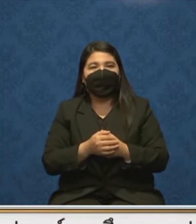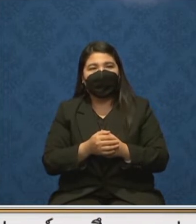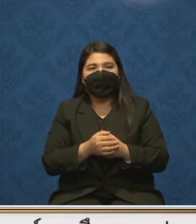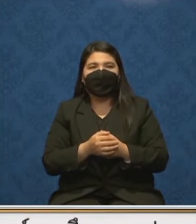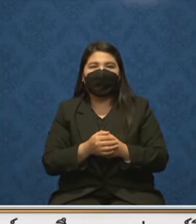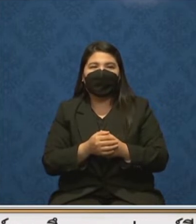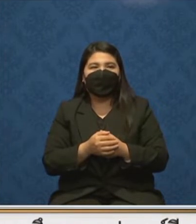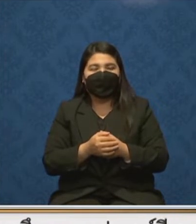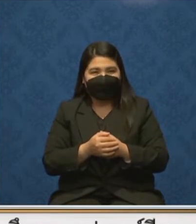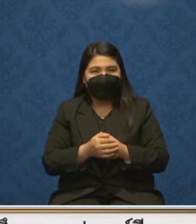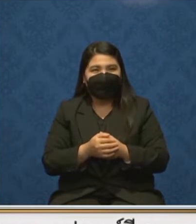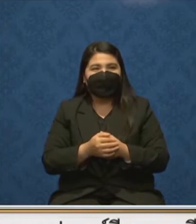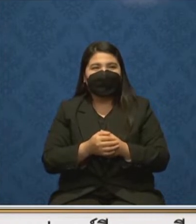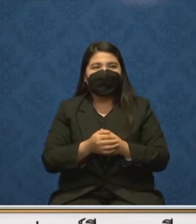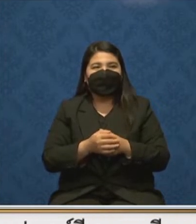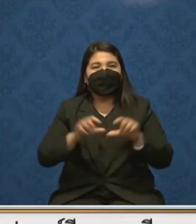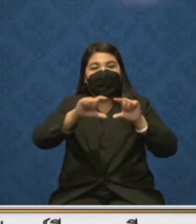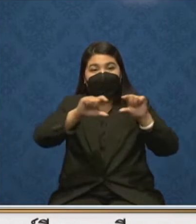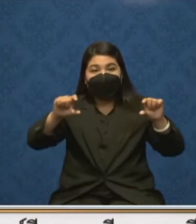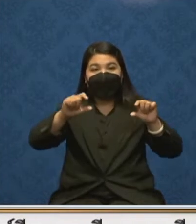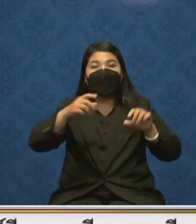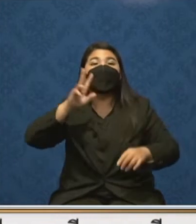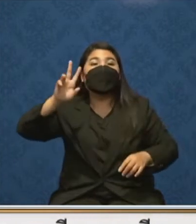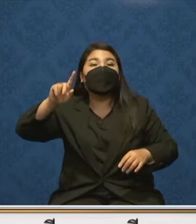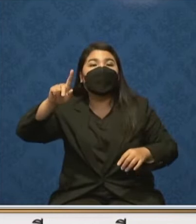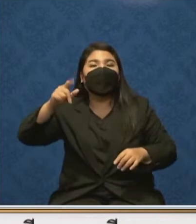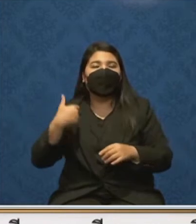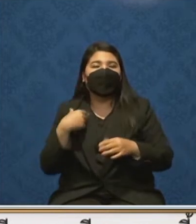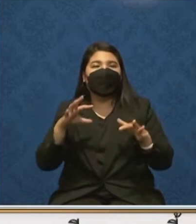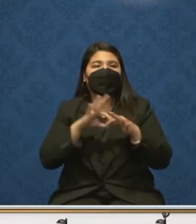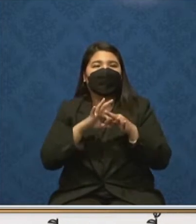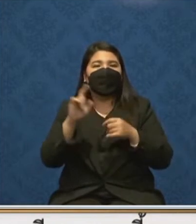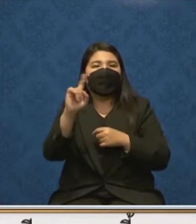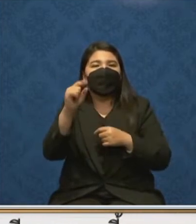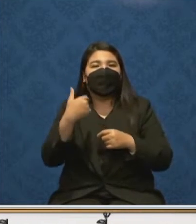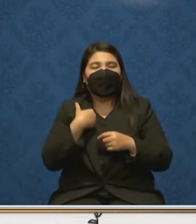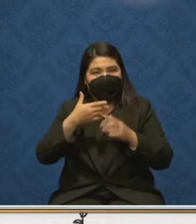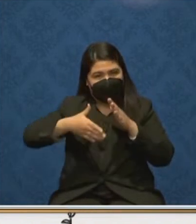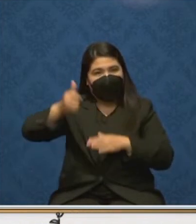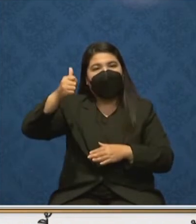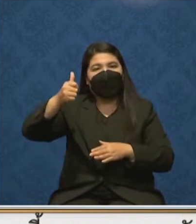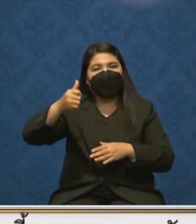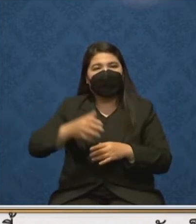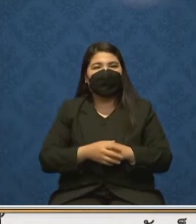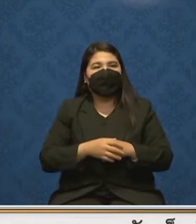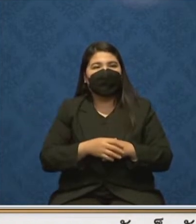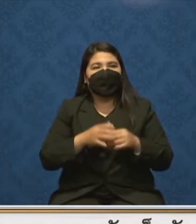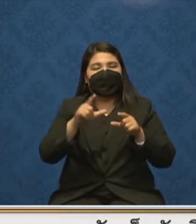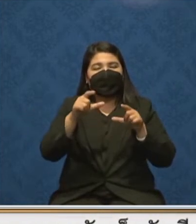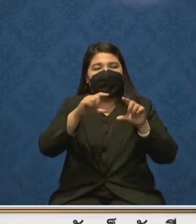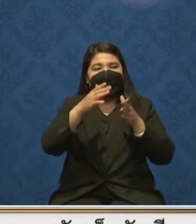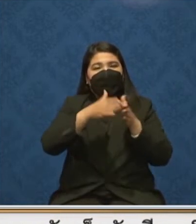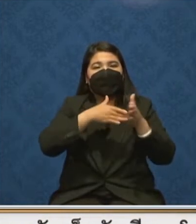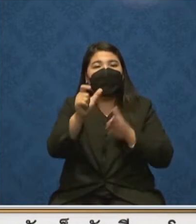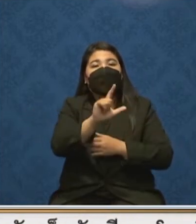NAS้ค่ะ สีเขียวเคือตัวชีวัดของแผนด้บทที่ผ่านเป้าส่นตัวสีเหลืองลงมาเยคื